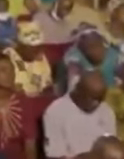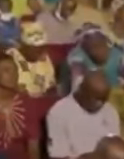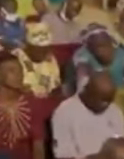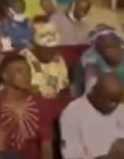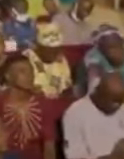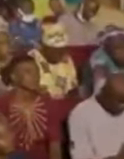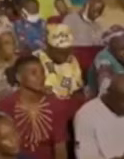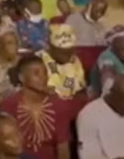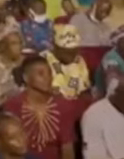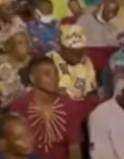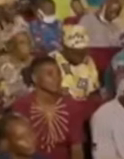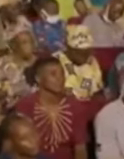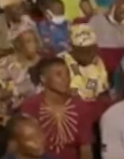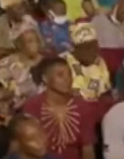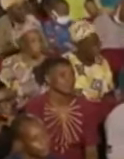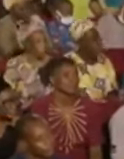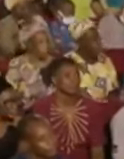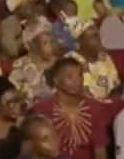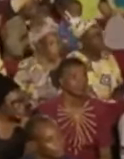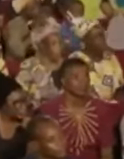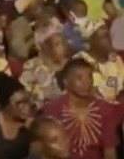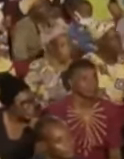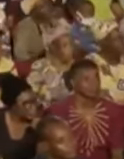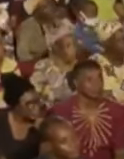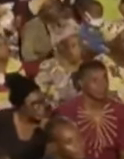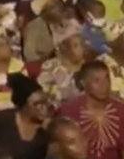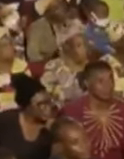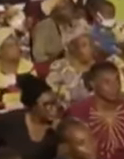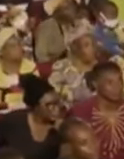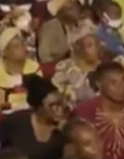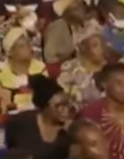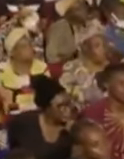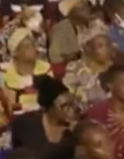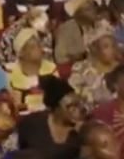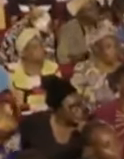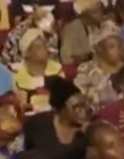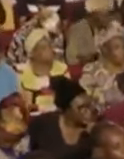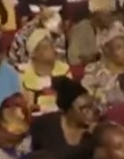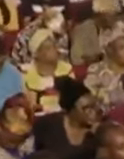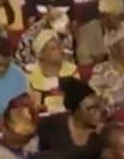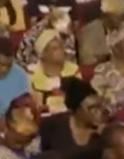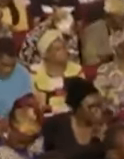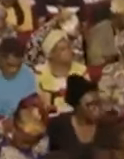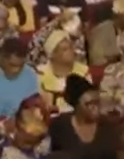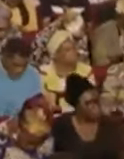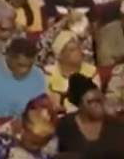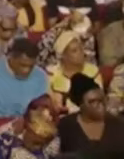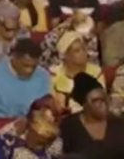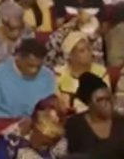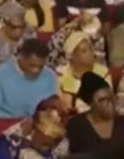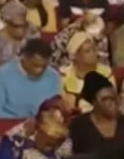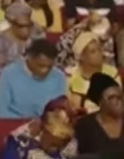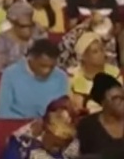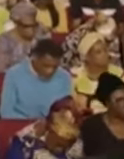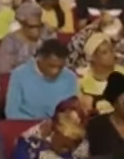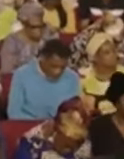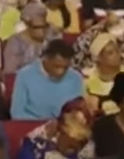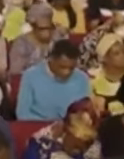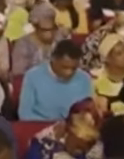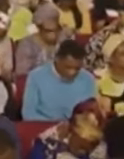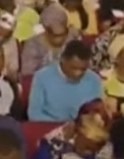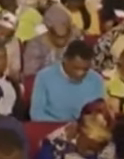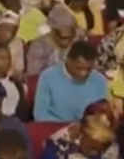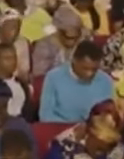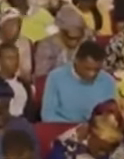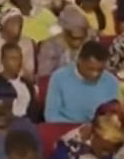comme en Dieu toutpuissant voyons Marc 11 actes